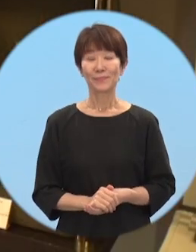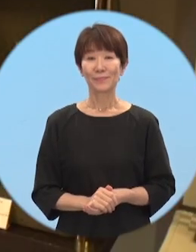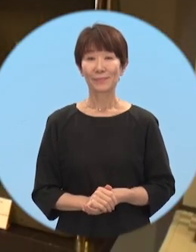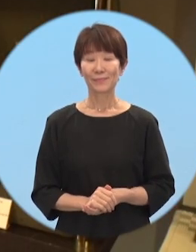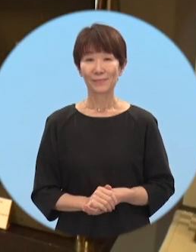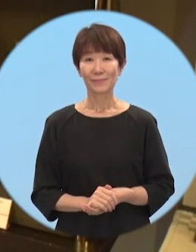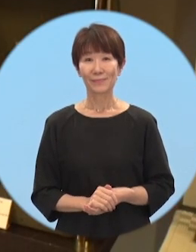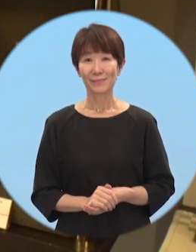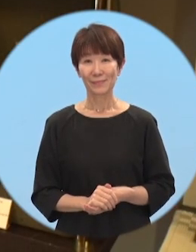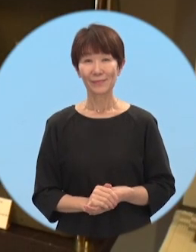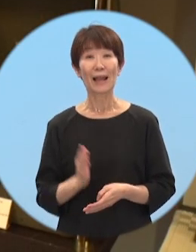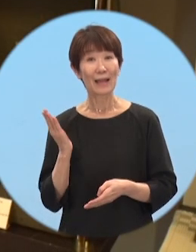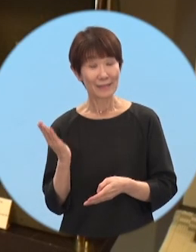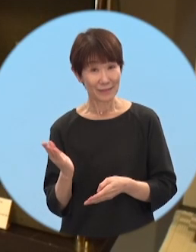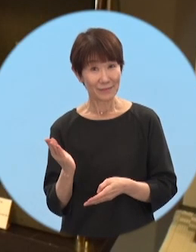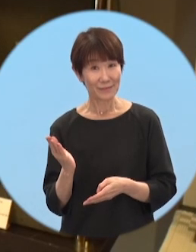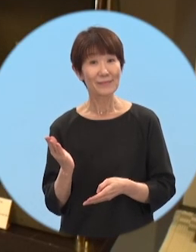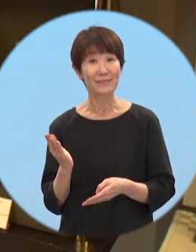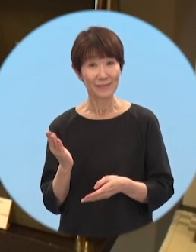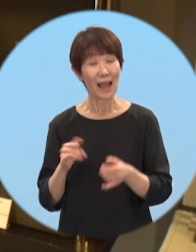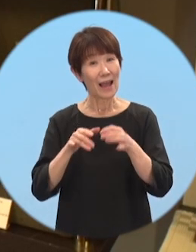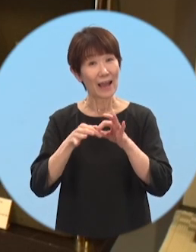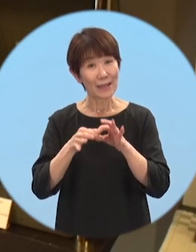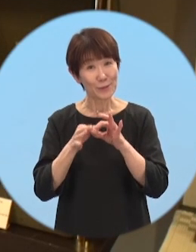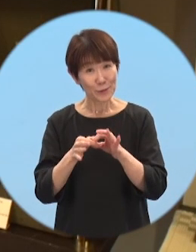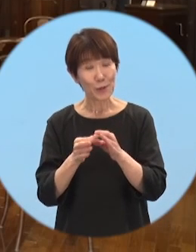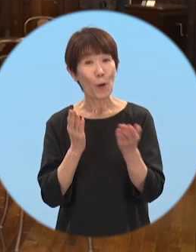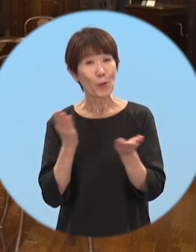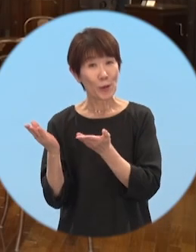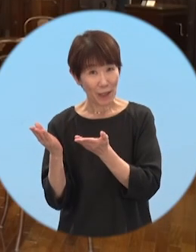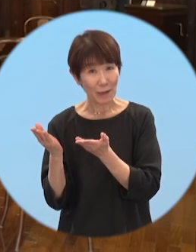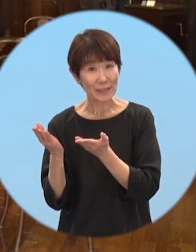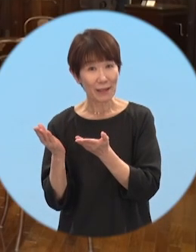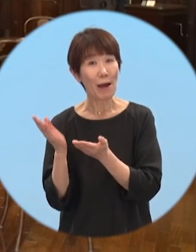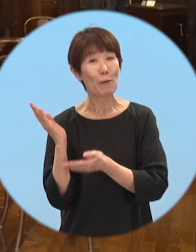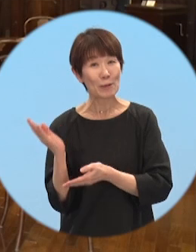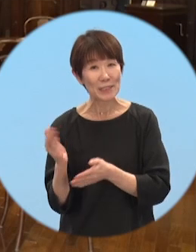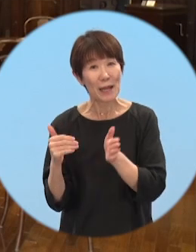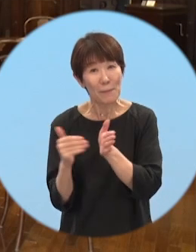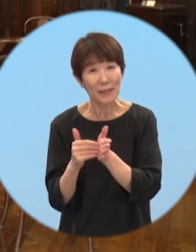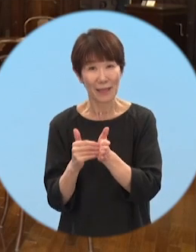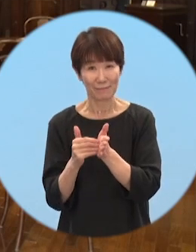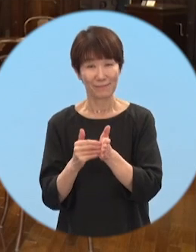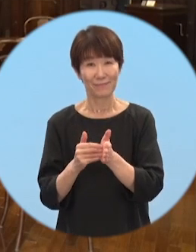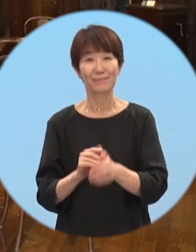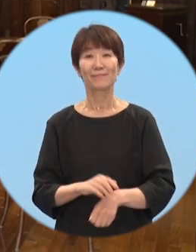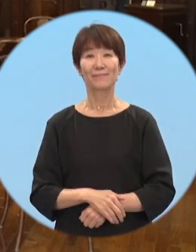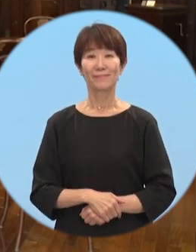金沢蓄音機関に関するお問い合わせはこちらまで。